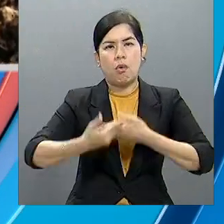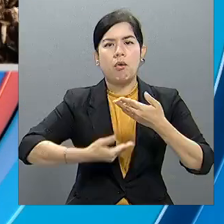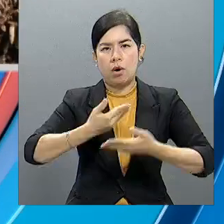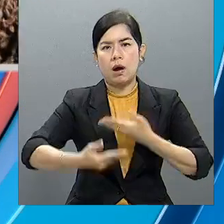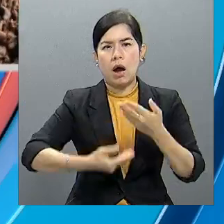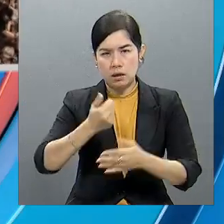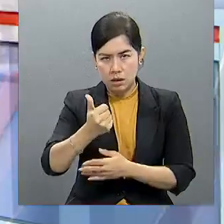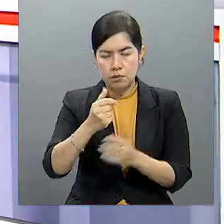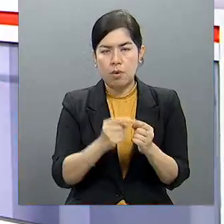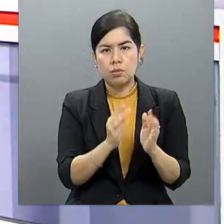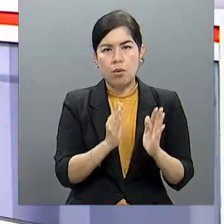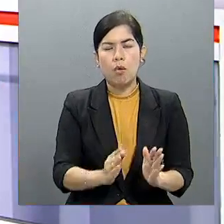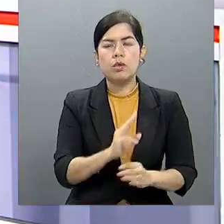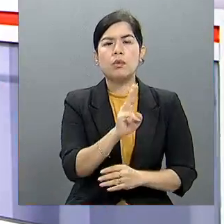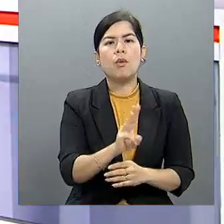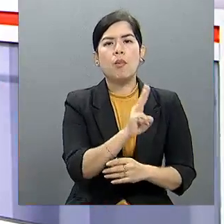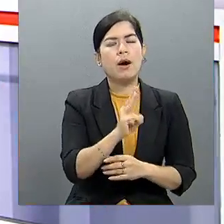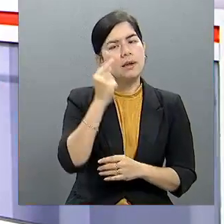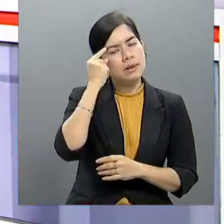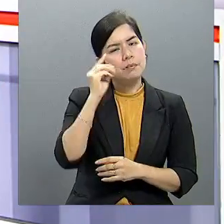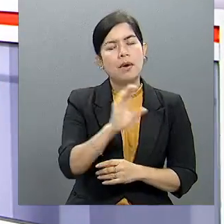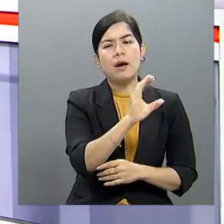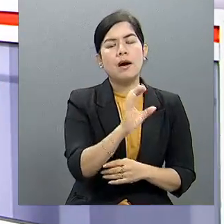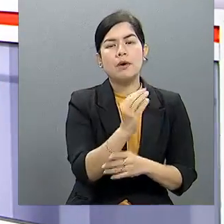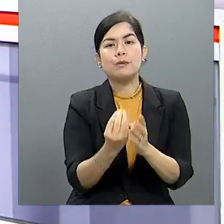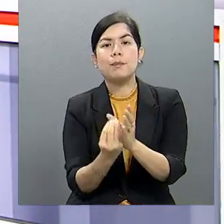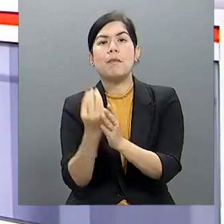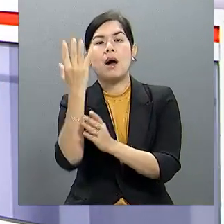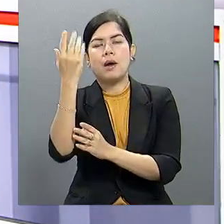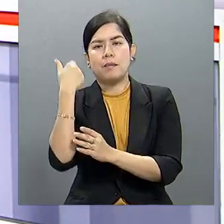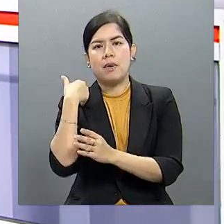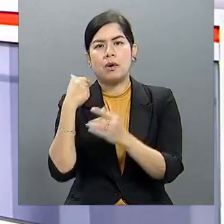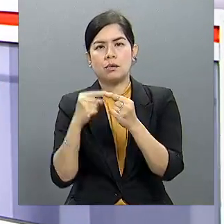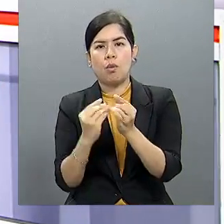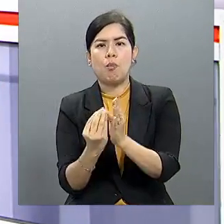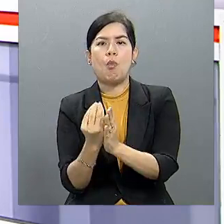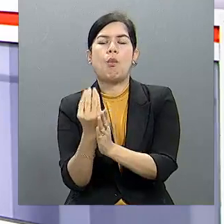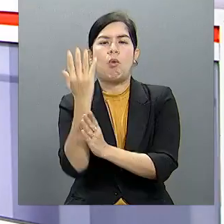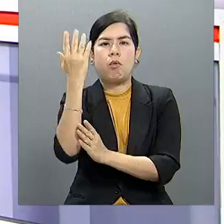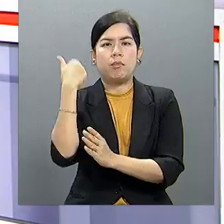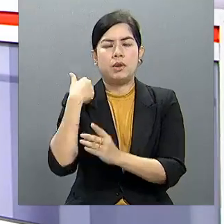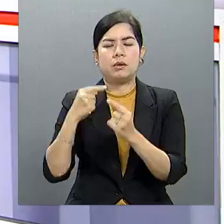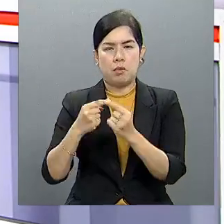ไม่รจะทำอะไรกเลยไปหาต้นไม้มาปล Leaving ก็เลยกัน piedนายร่าคาดี แล้วกราคาแ่งกาเดิมอีก